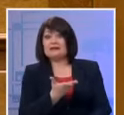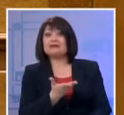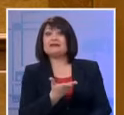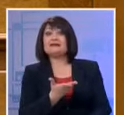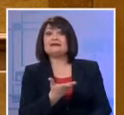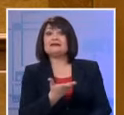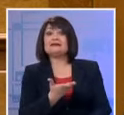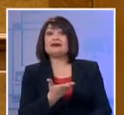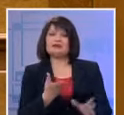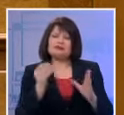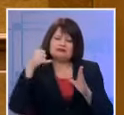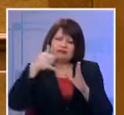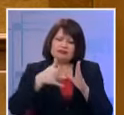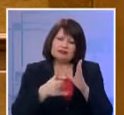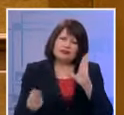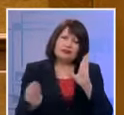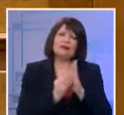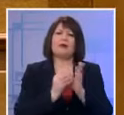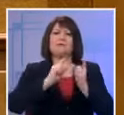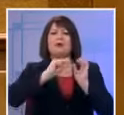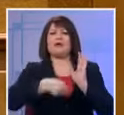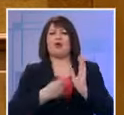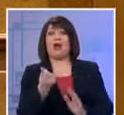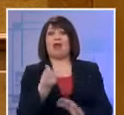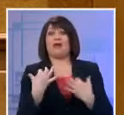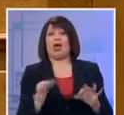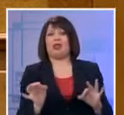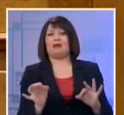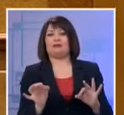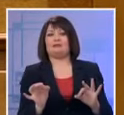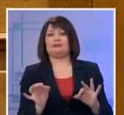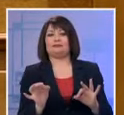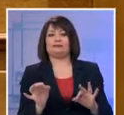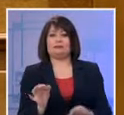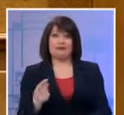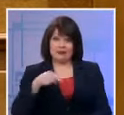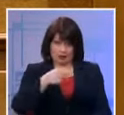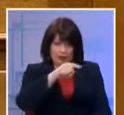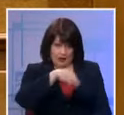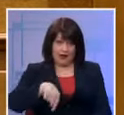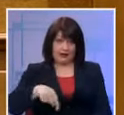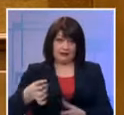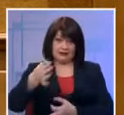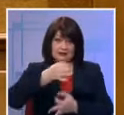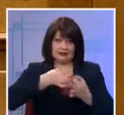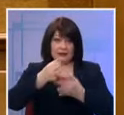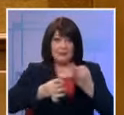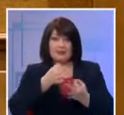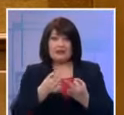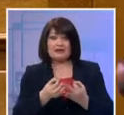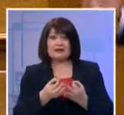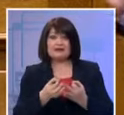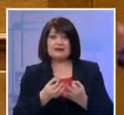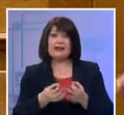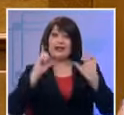τα μνημόνια και μάλιστα χωρίς λεφτά. Και έρχεστε να μας πείτε ότι επέστρεψε